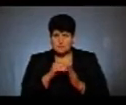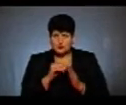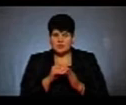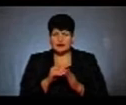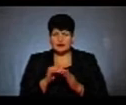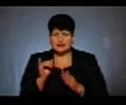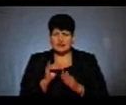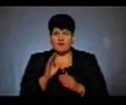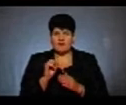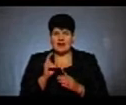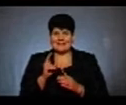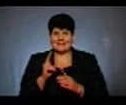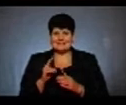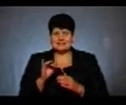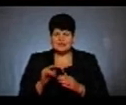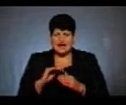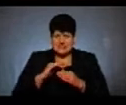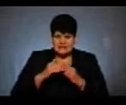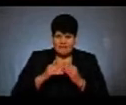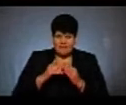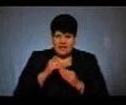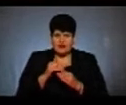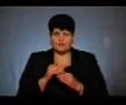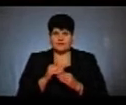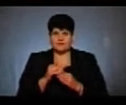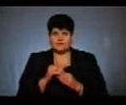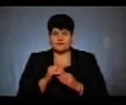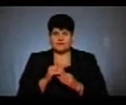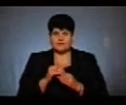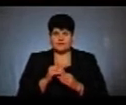безпосередньо вакциною і зверху вона в такій...